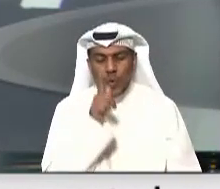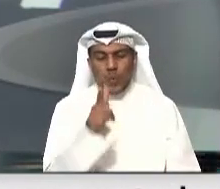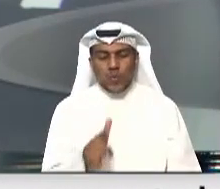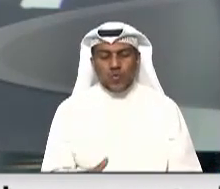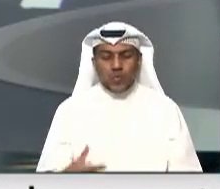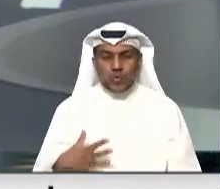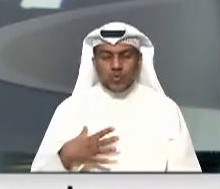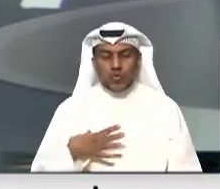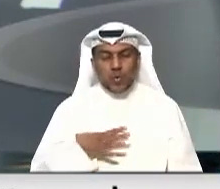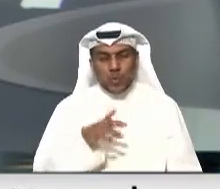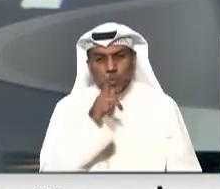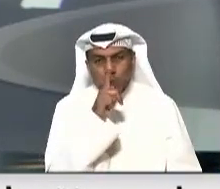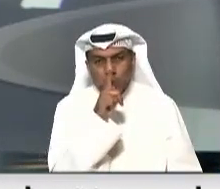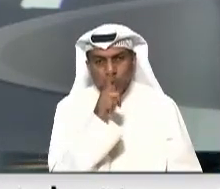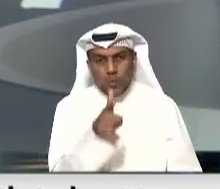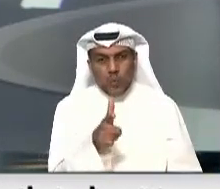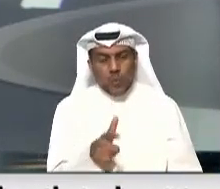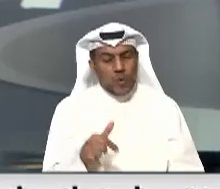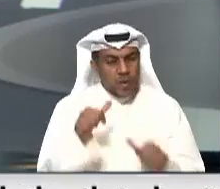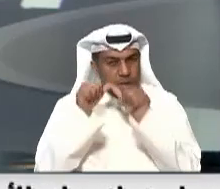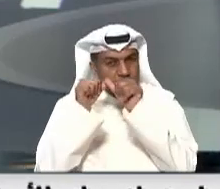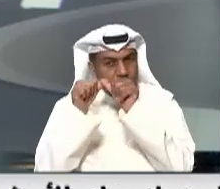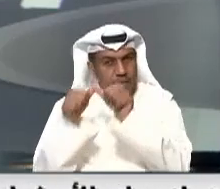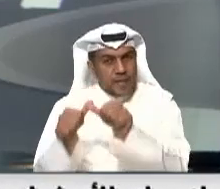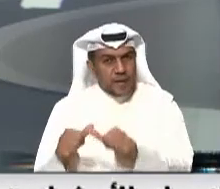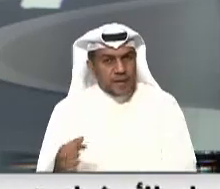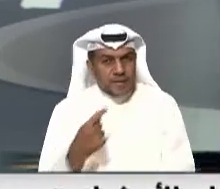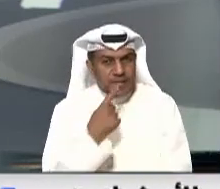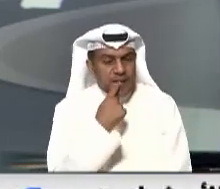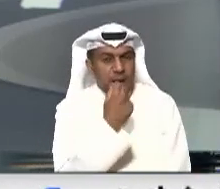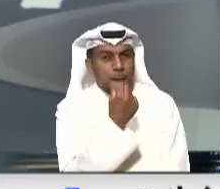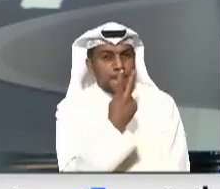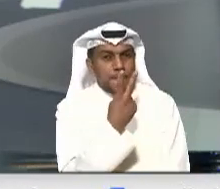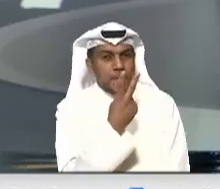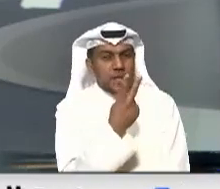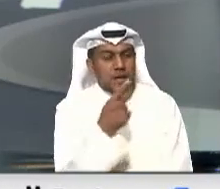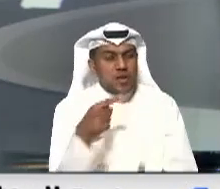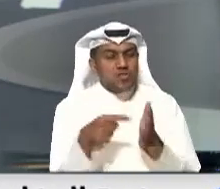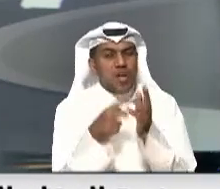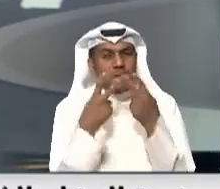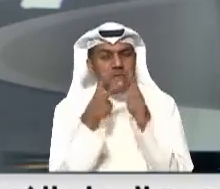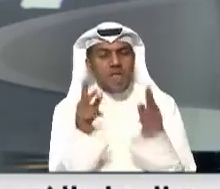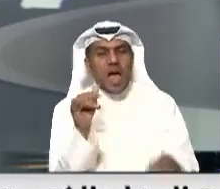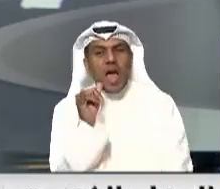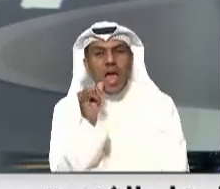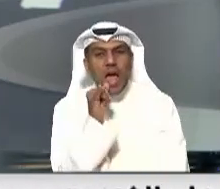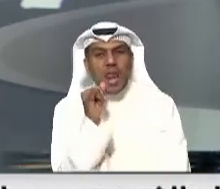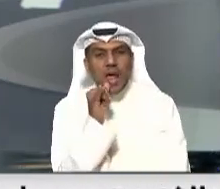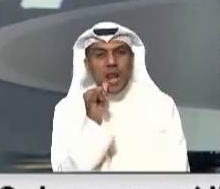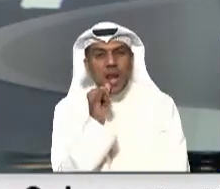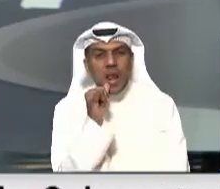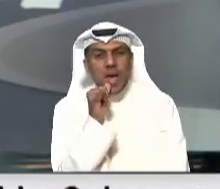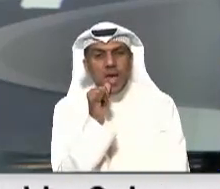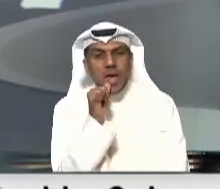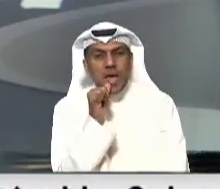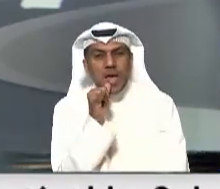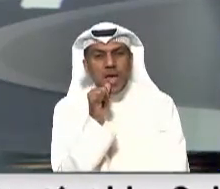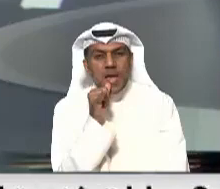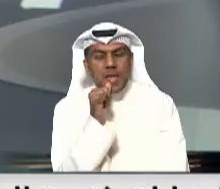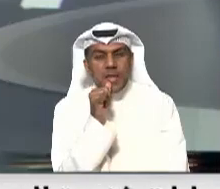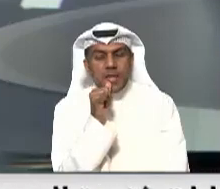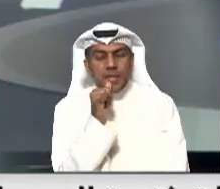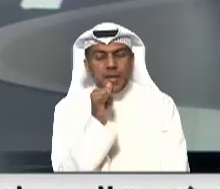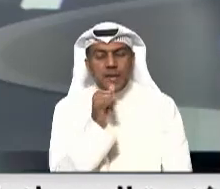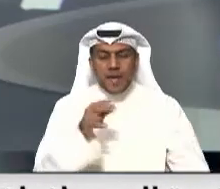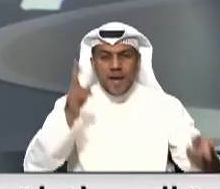خاص إذ تتزامن والذكرى 200 على إنشاء الأكاديمية وأول حضور للملك تشارلز الثالث في